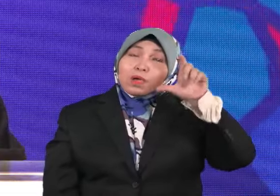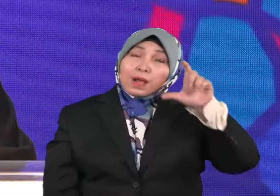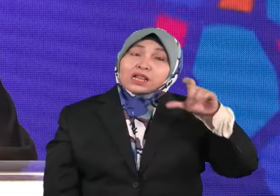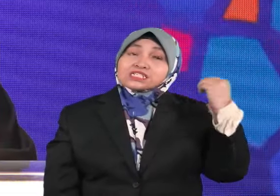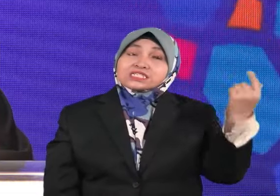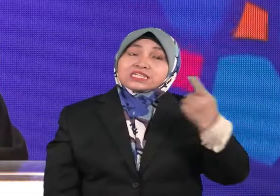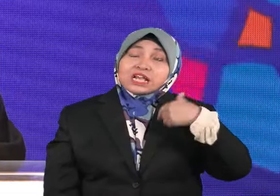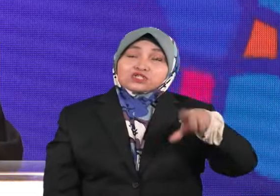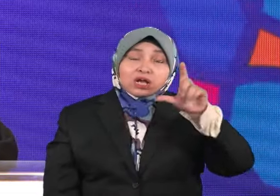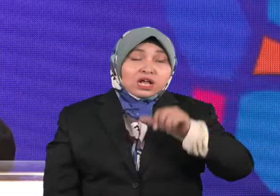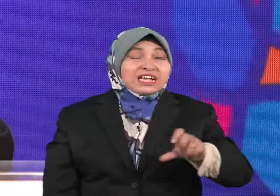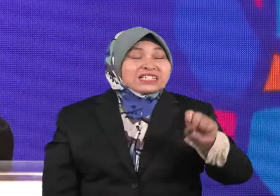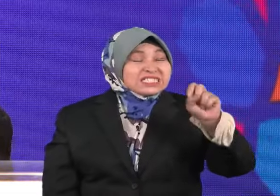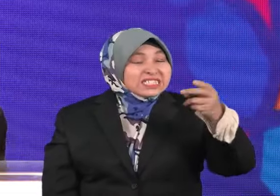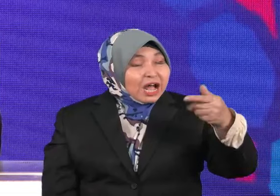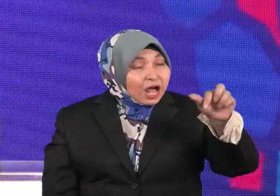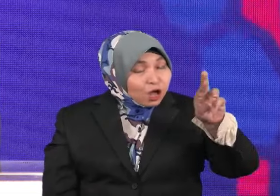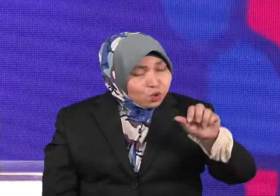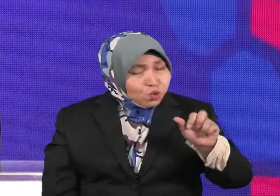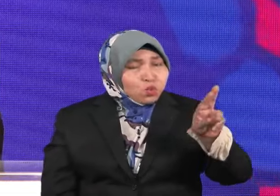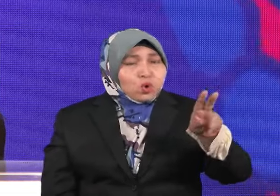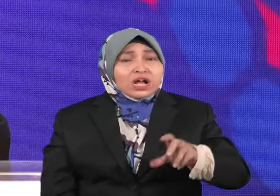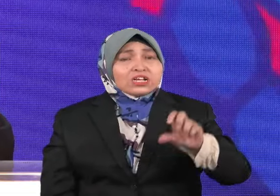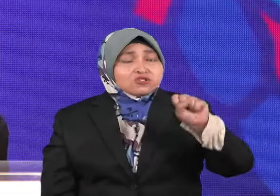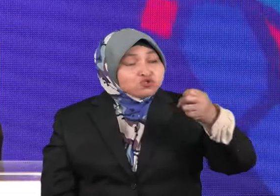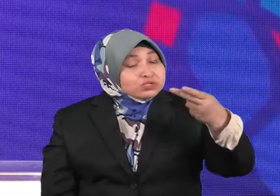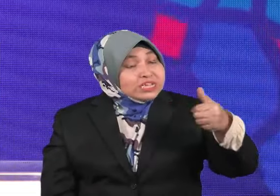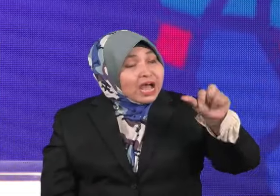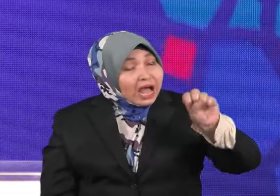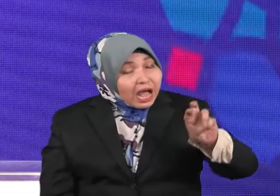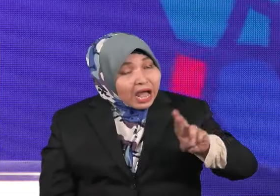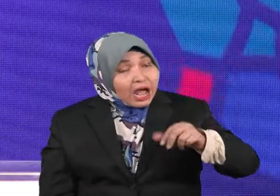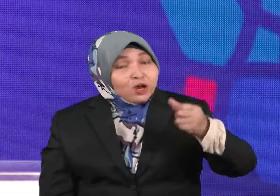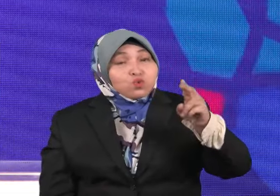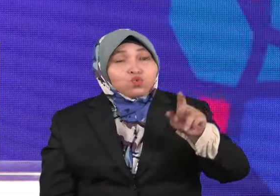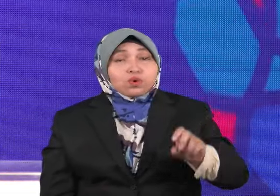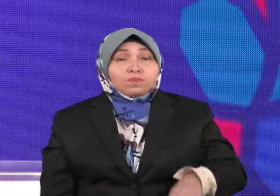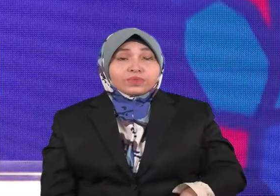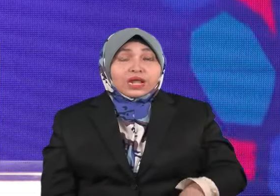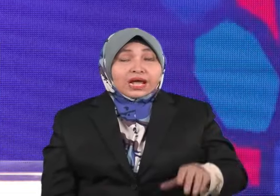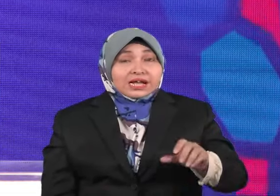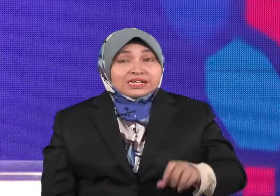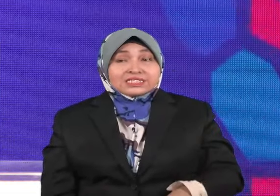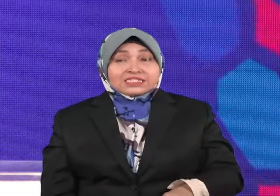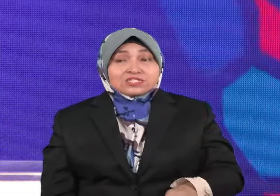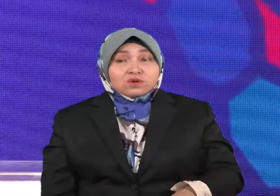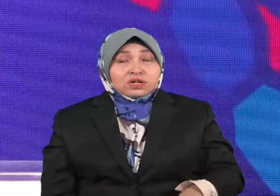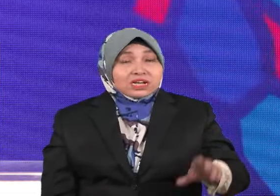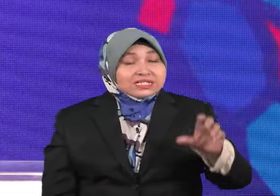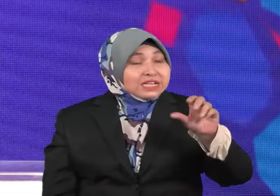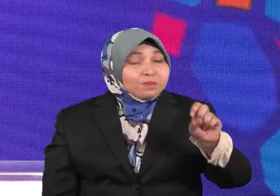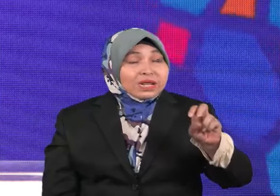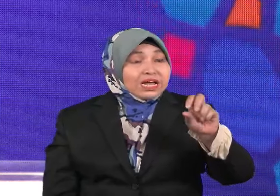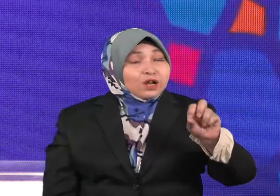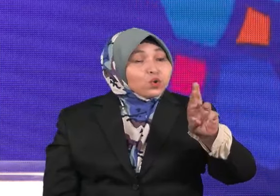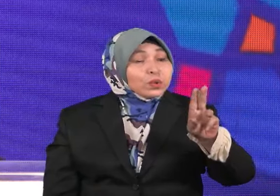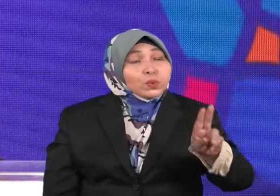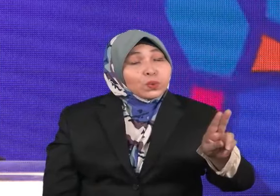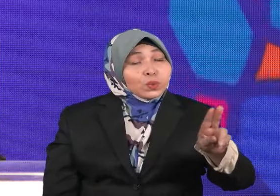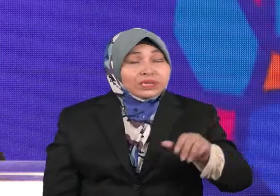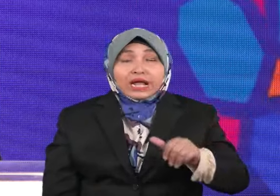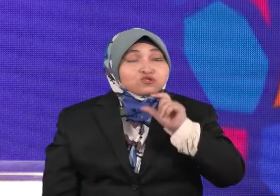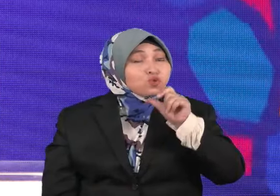tebal. Syahru, tebal. Cuba sebut Syahru. Syahru. Tak boleh sebut Syahru, Syahru. Itu tak cukup